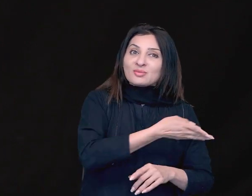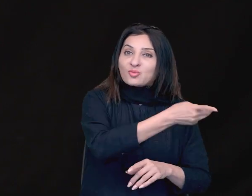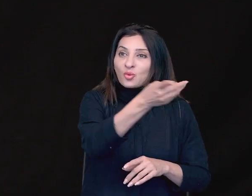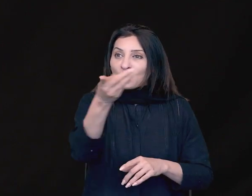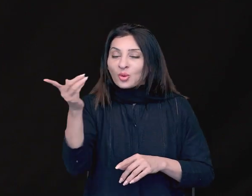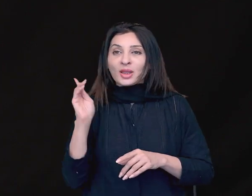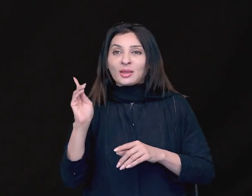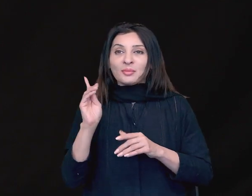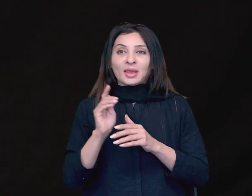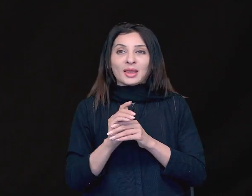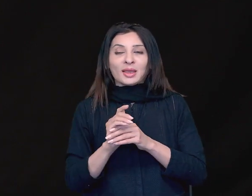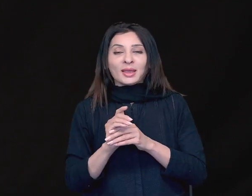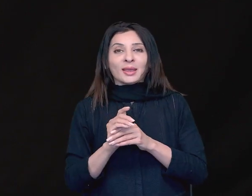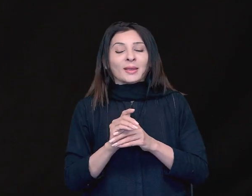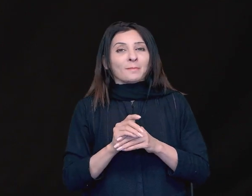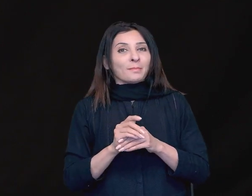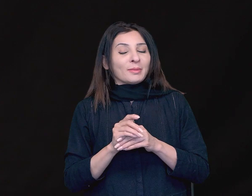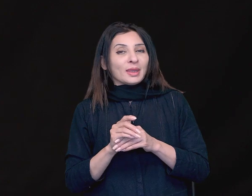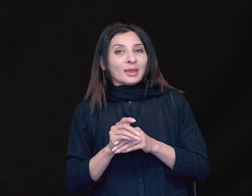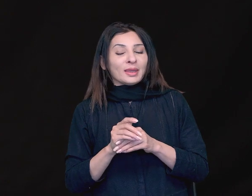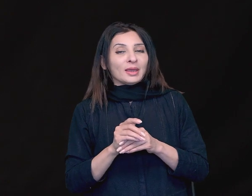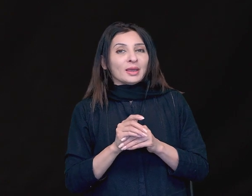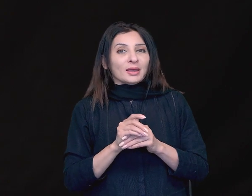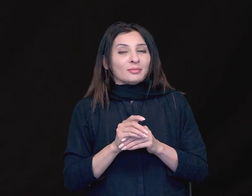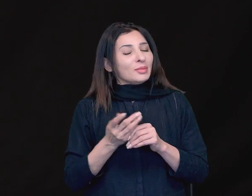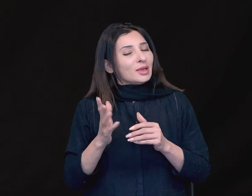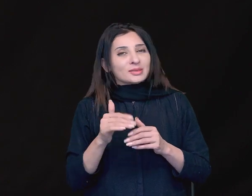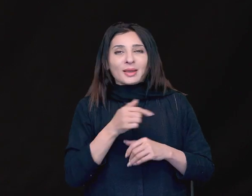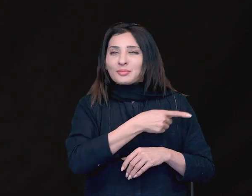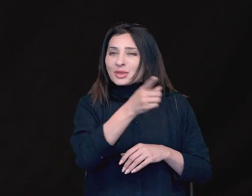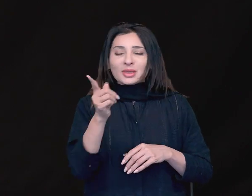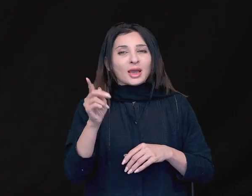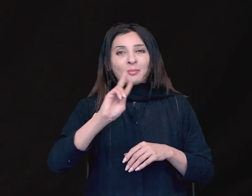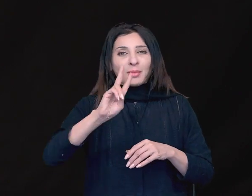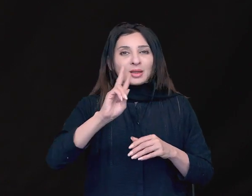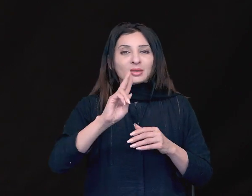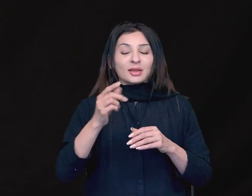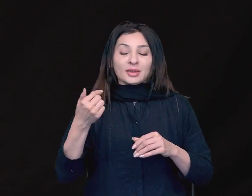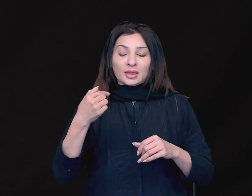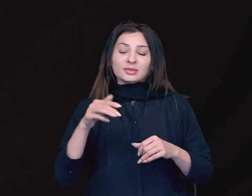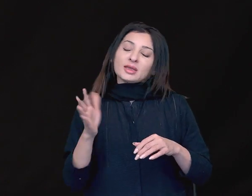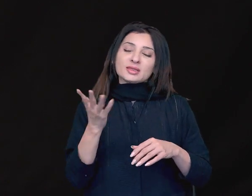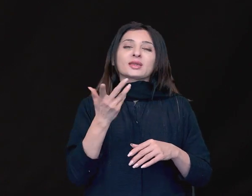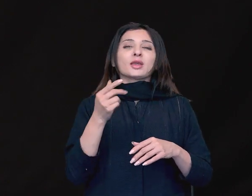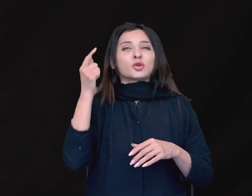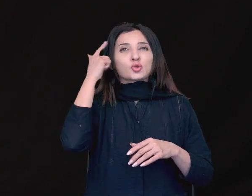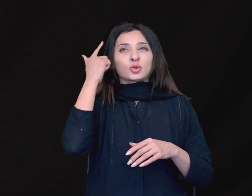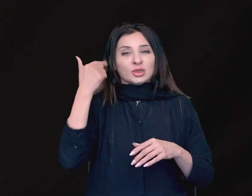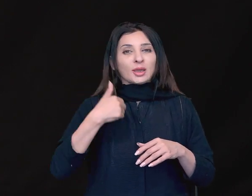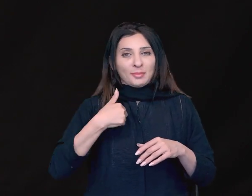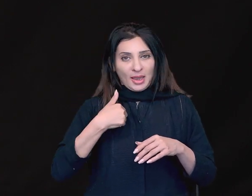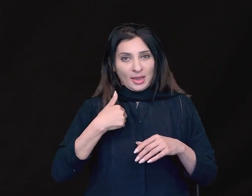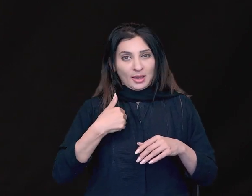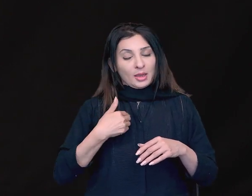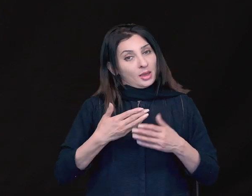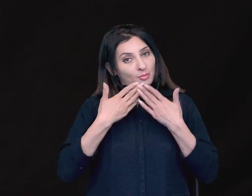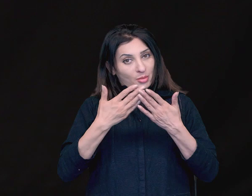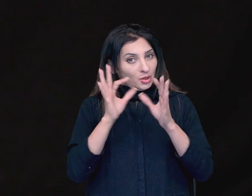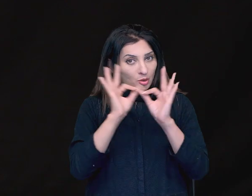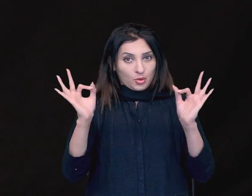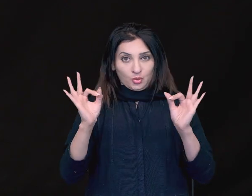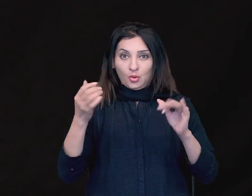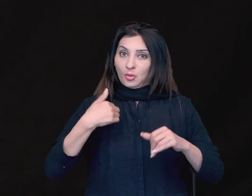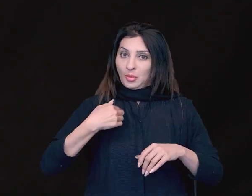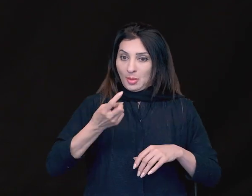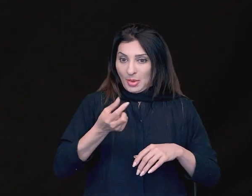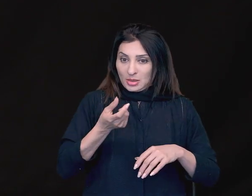हूँ, मैंने तालीम भी ली है, मैं इंडिपेंडेंट हूँ, इकोनॉमिकली इंडिपेंडेंट हूँ, मेरे पे कोई रिस्ट्रिक्शन नहीं है,